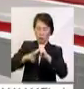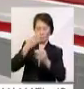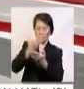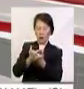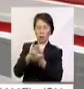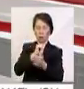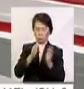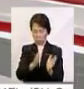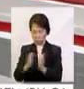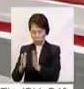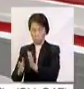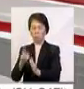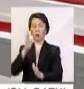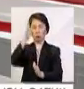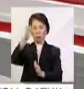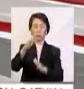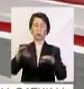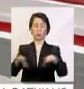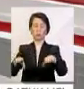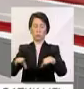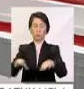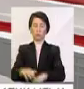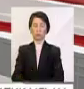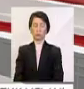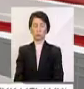dan penstrukturan yang bakal dilakukan.